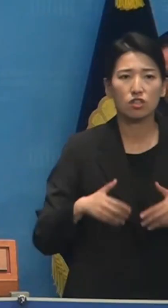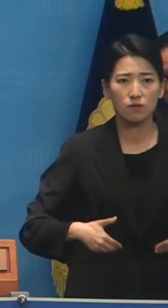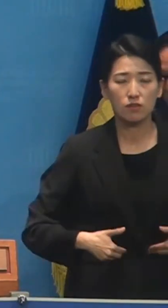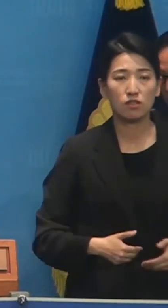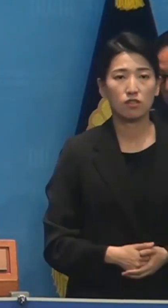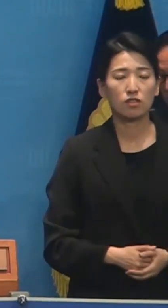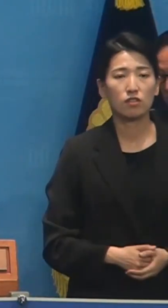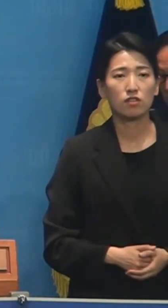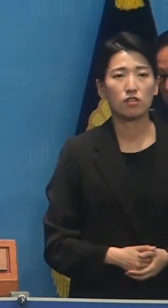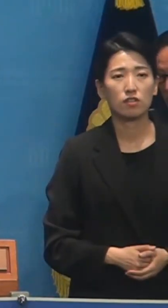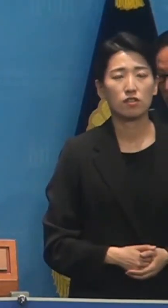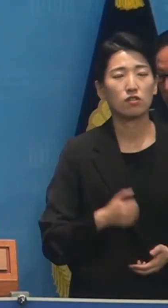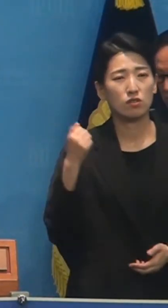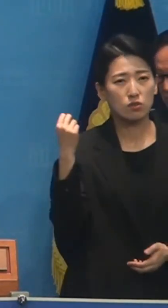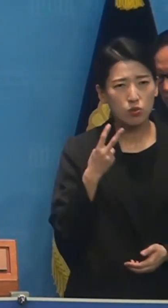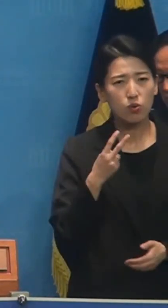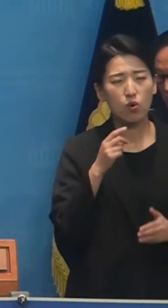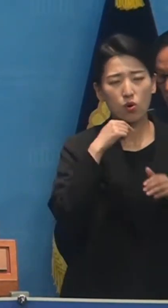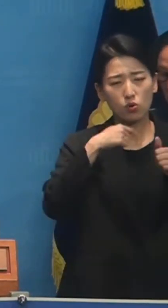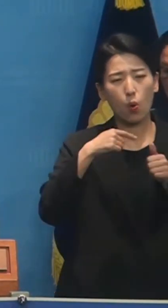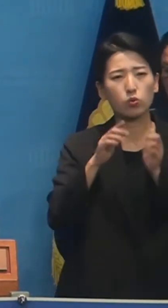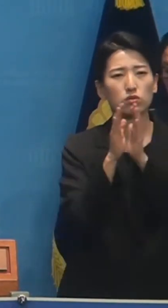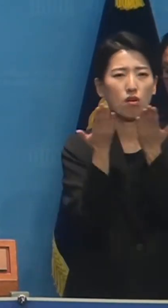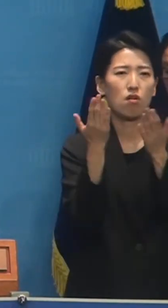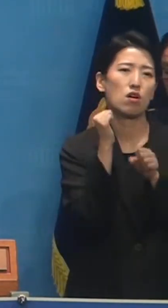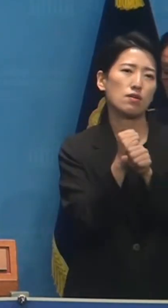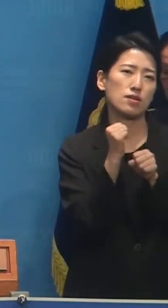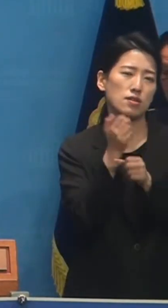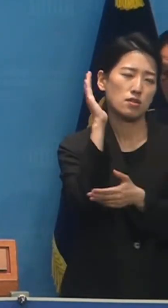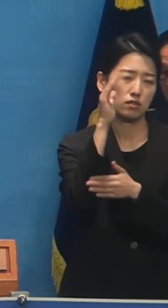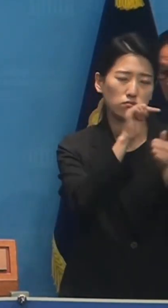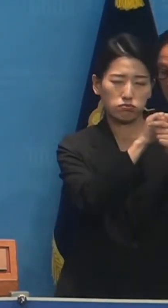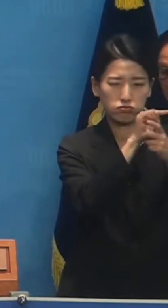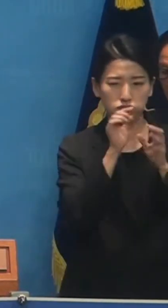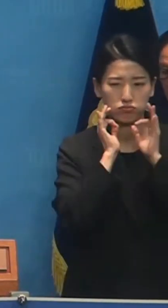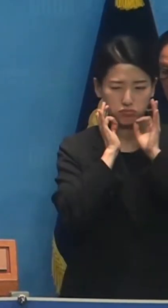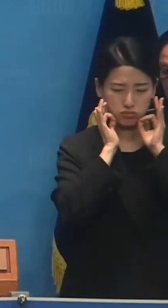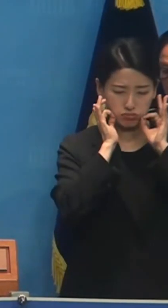한민역사 정립 및 교육서 발간 등의 최선의 노력을 다할 것이다.